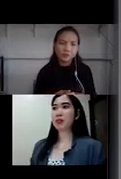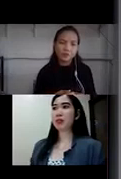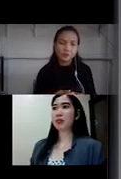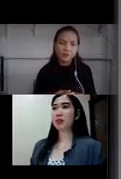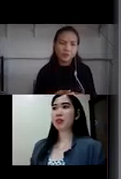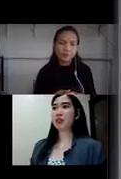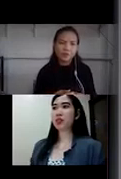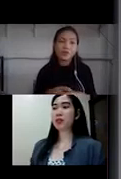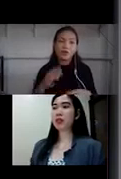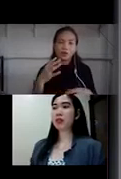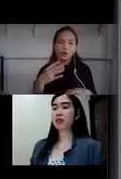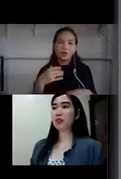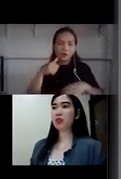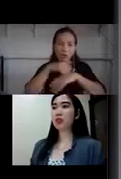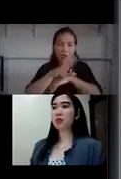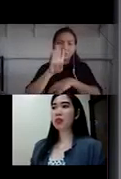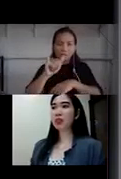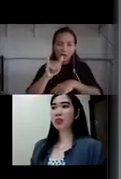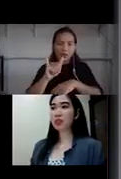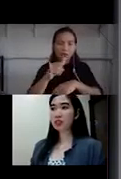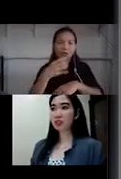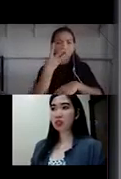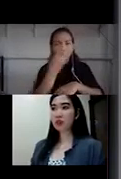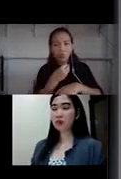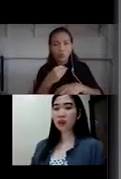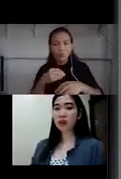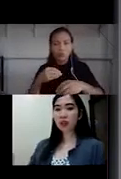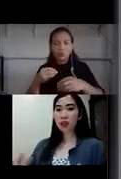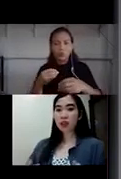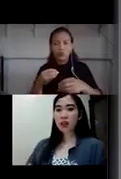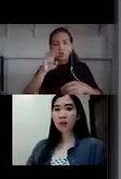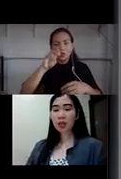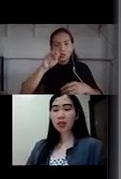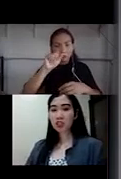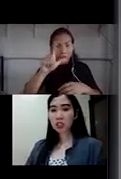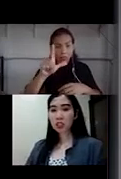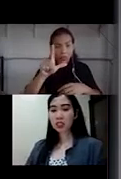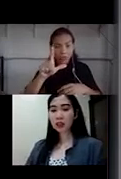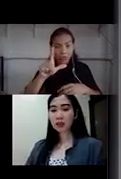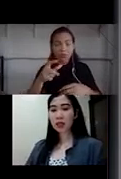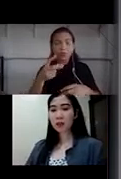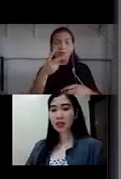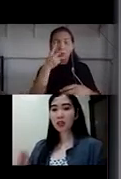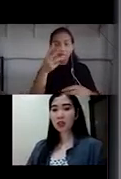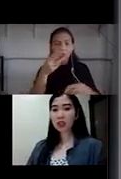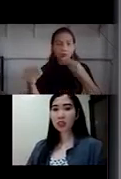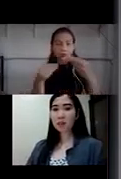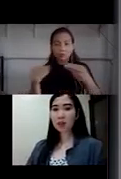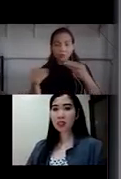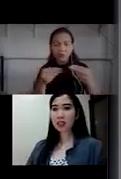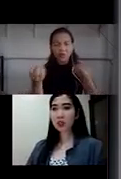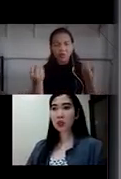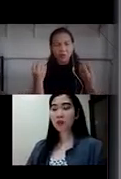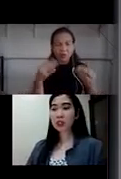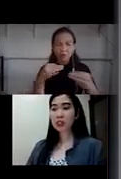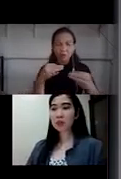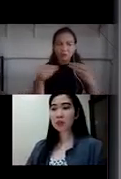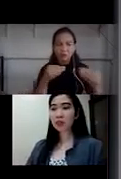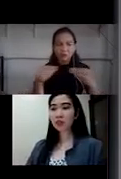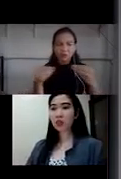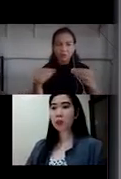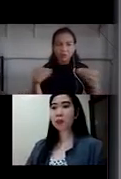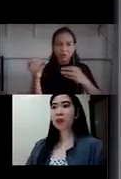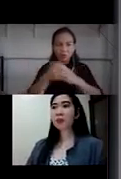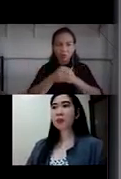email. Yung email ko. So, makikita nyo, if you are managing, marami kayo na nagmamanage ng office